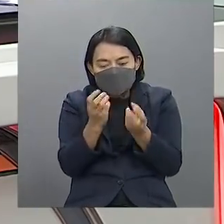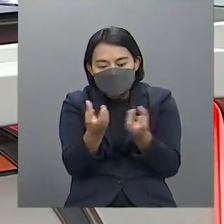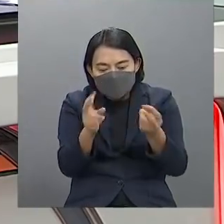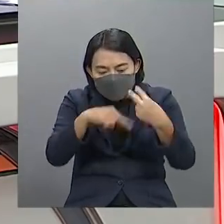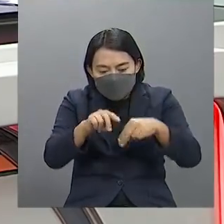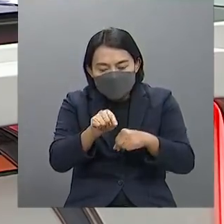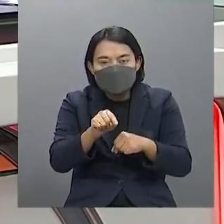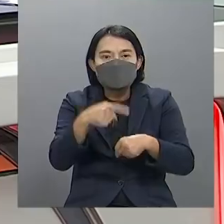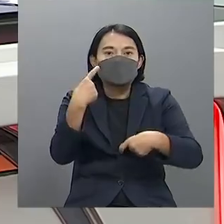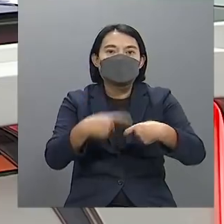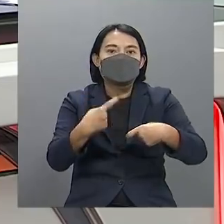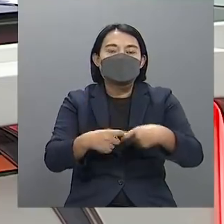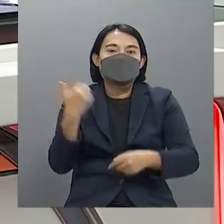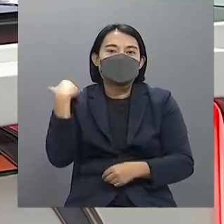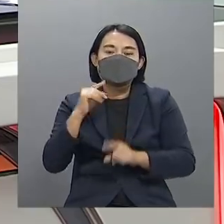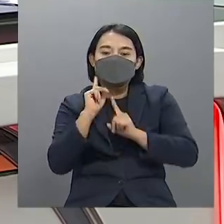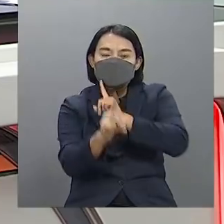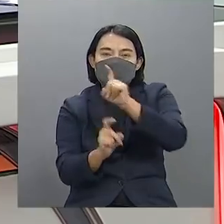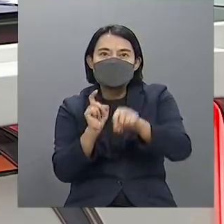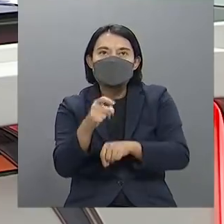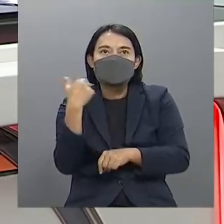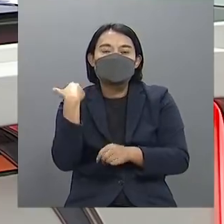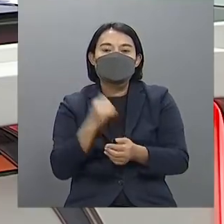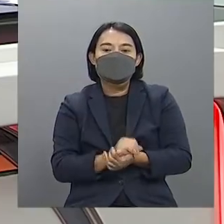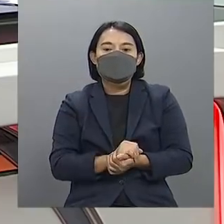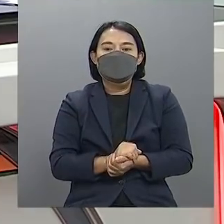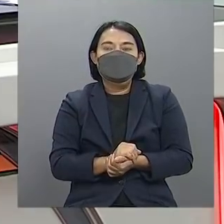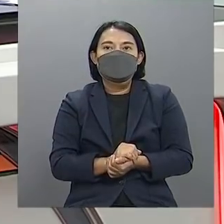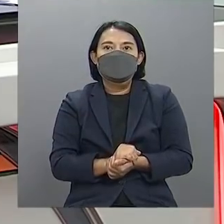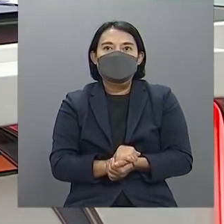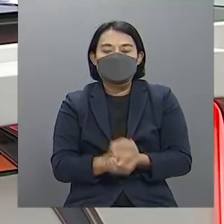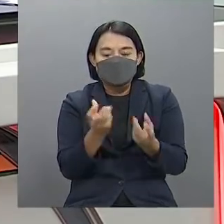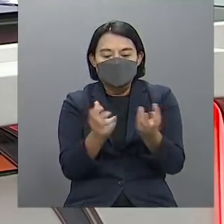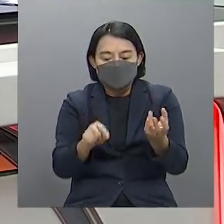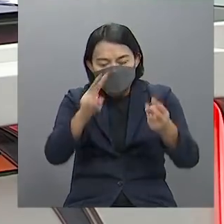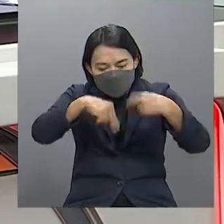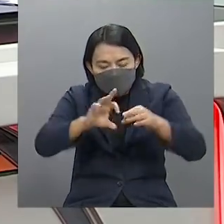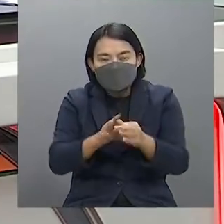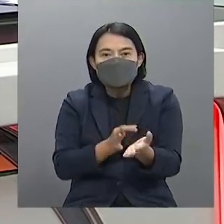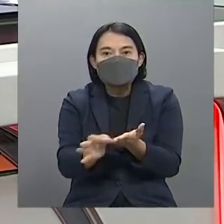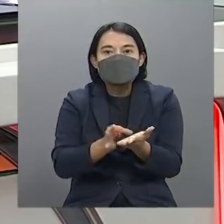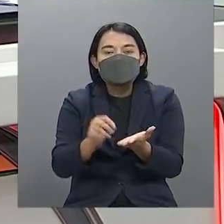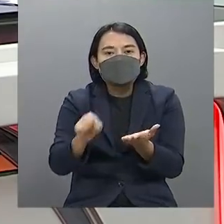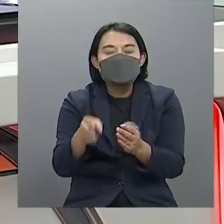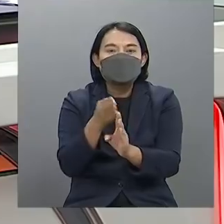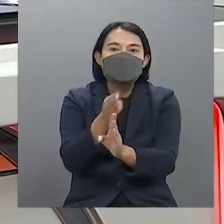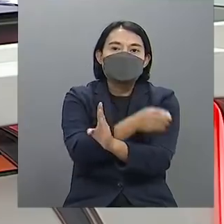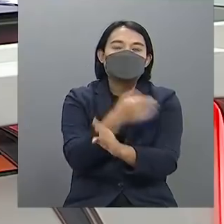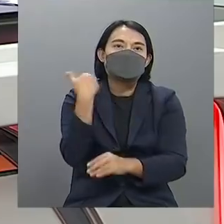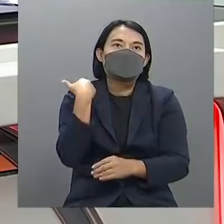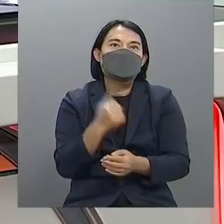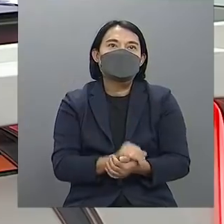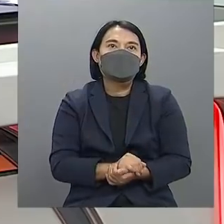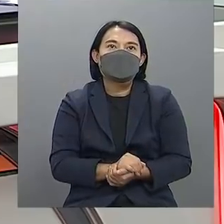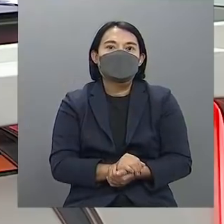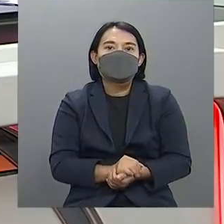ามที่ตามมาคุณจิรชาตาว่าห่วงเวลาของการจัดหาวัตถุดิบมันเป็นการซื้อด้วยสัญญาล่วงหน้าอยู่แล้วดังนั้นนะคะวัตถุดิบ